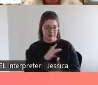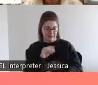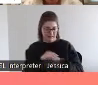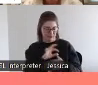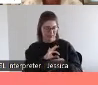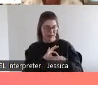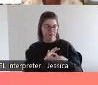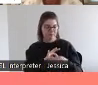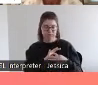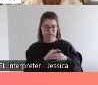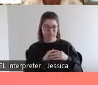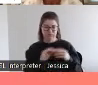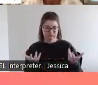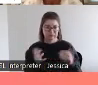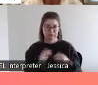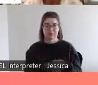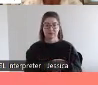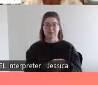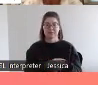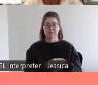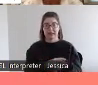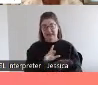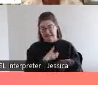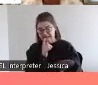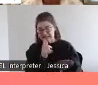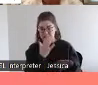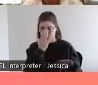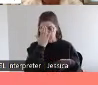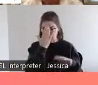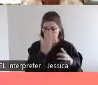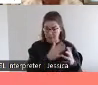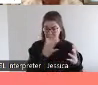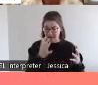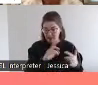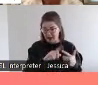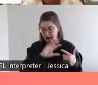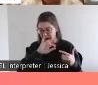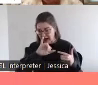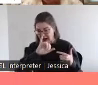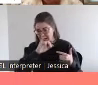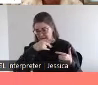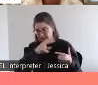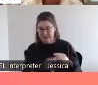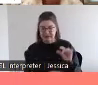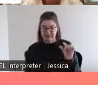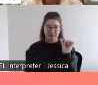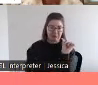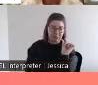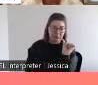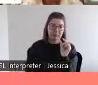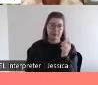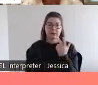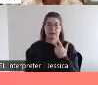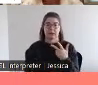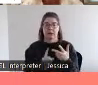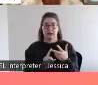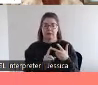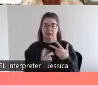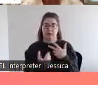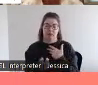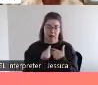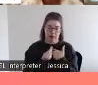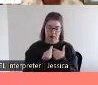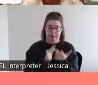utiles. Il n'y avait pas de lien établi avec le conseiller. Le conseiller n'avait pas de connaissances sur la violence